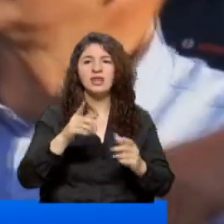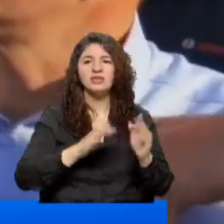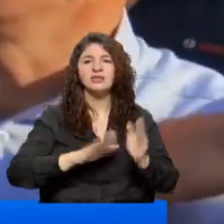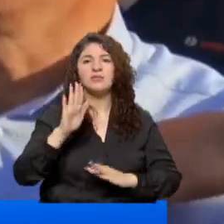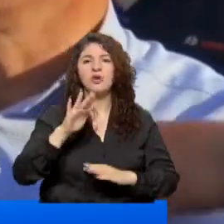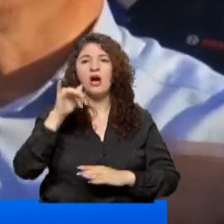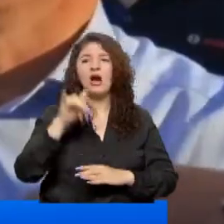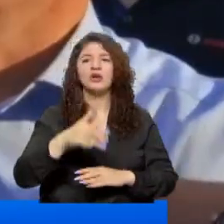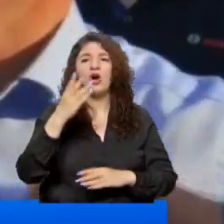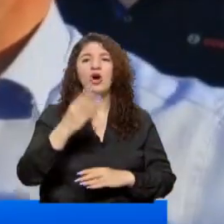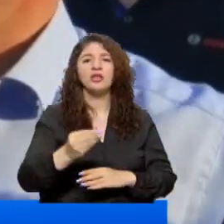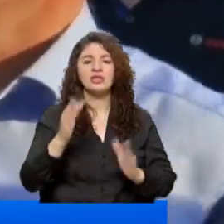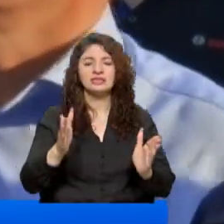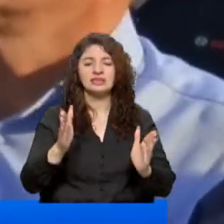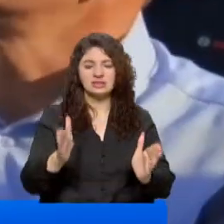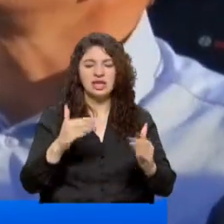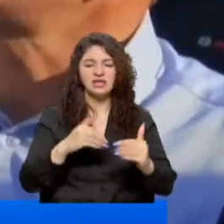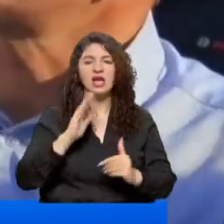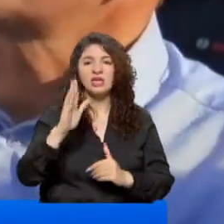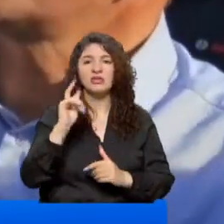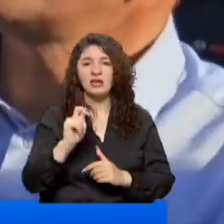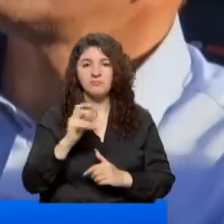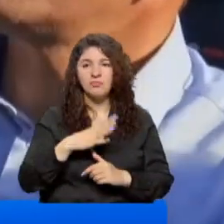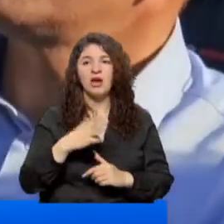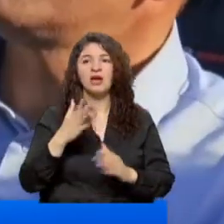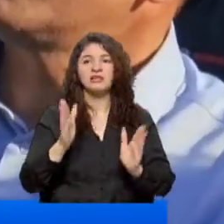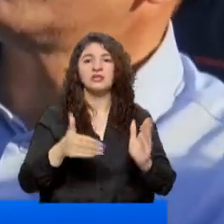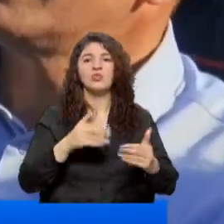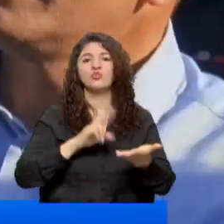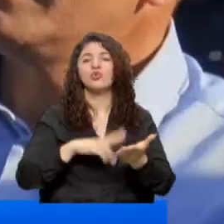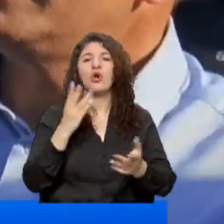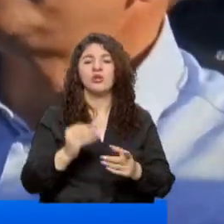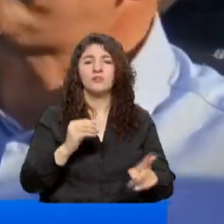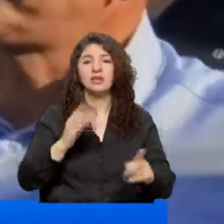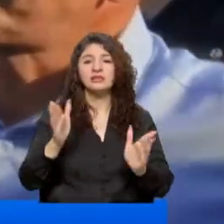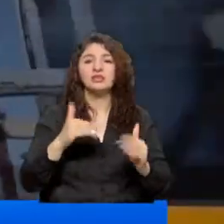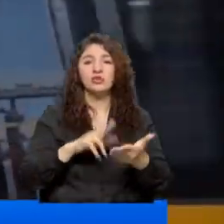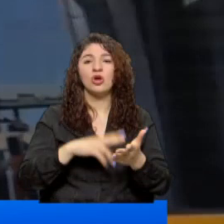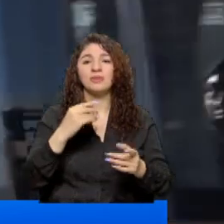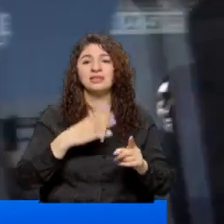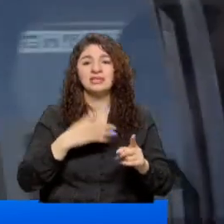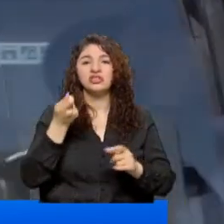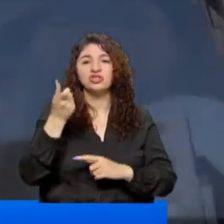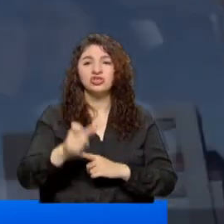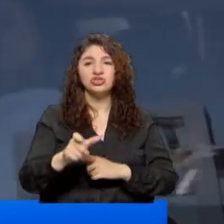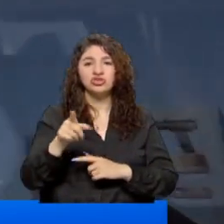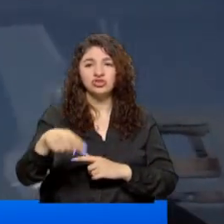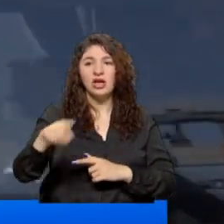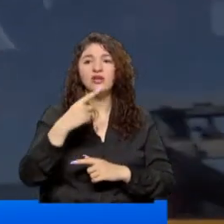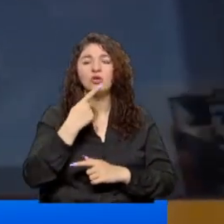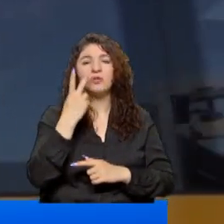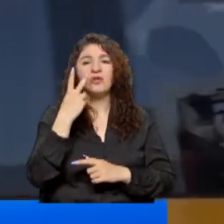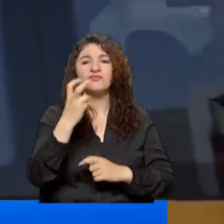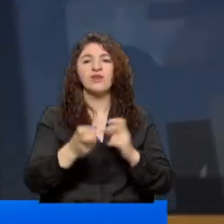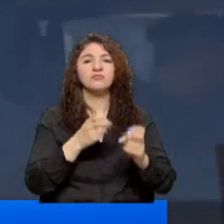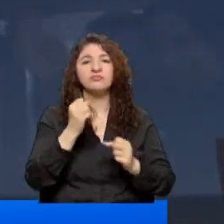demokratik halk olan sendikalaşma ya gitmek sendikalı olmaz sendikaya üye olmak isteyen işçiler iddiaya göre